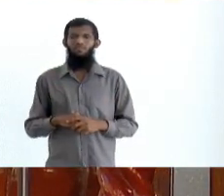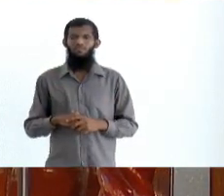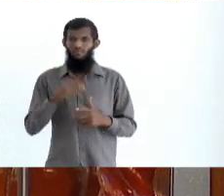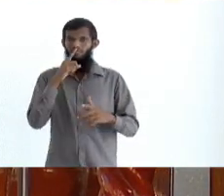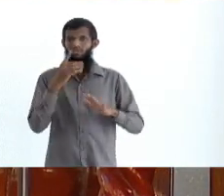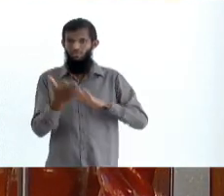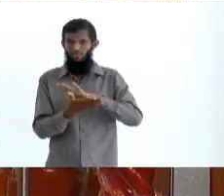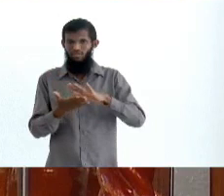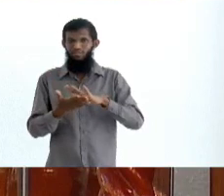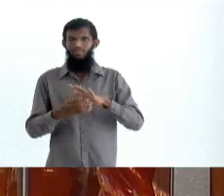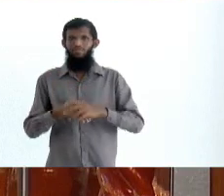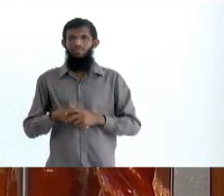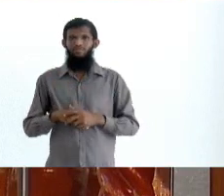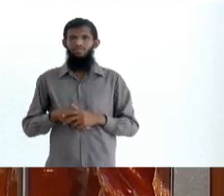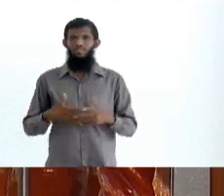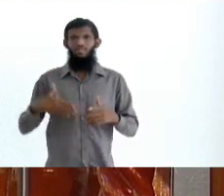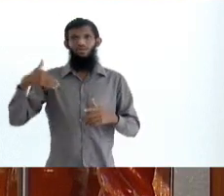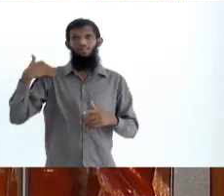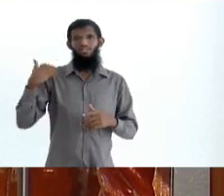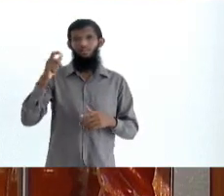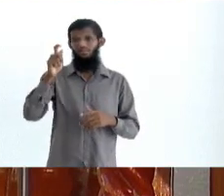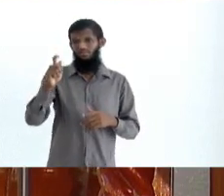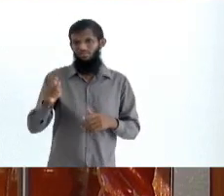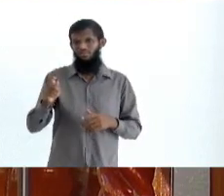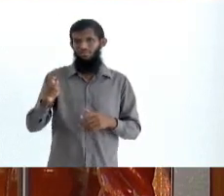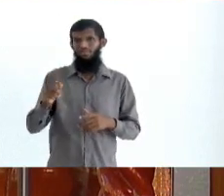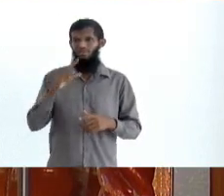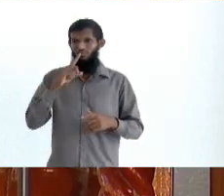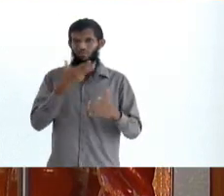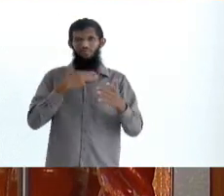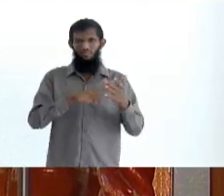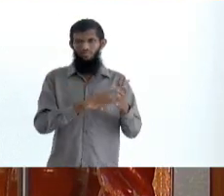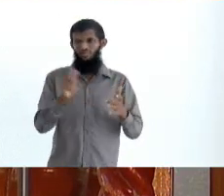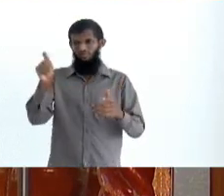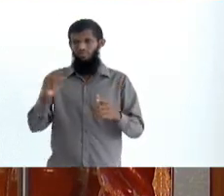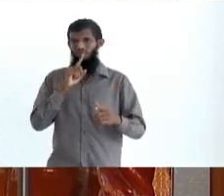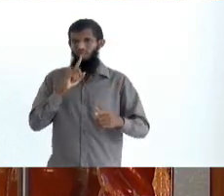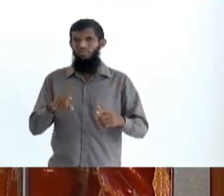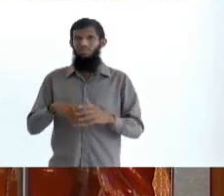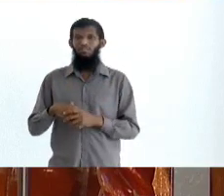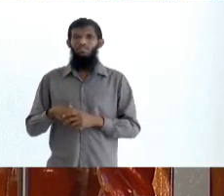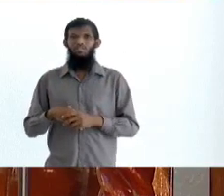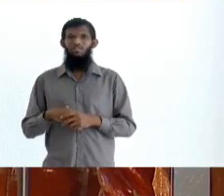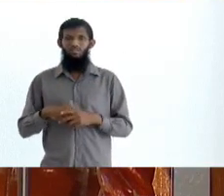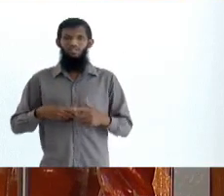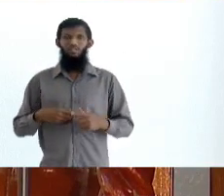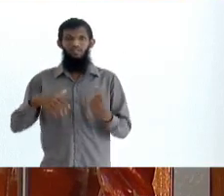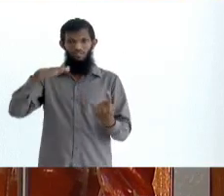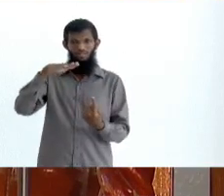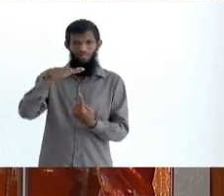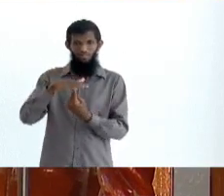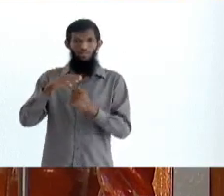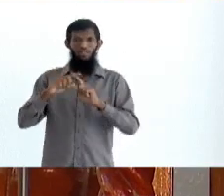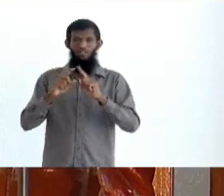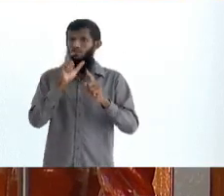ماني إيه رزوانا إيه هم كشور مهم بس فلتك تباة تمن كليغ فانو